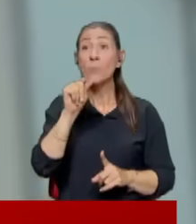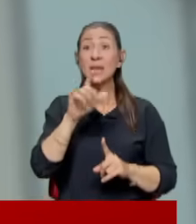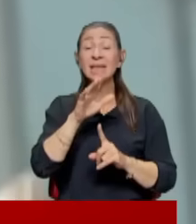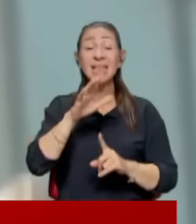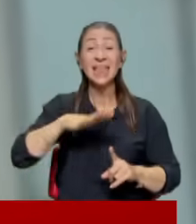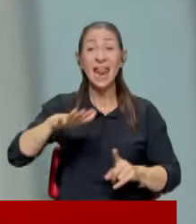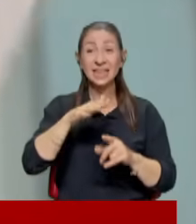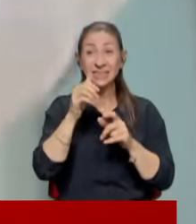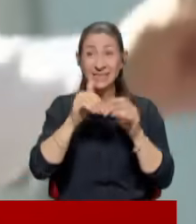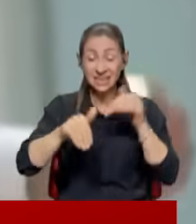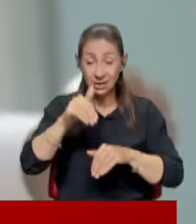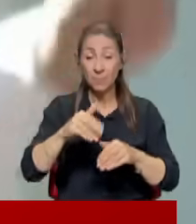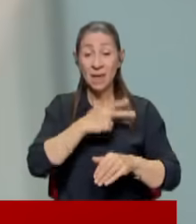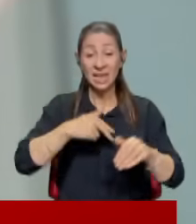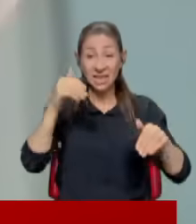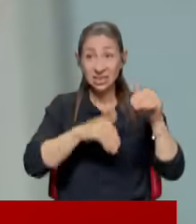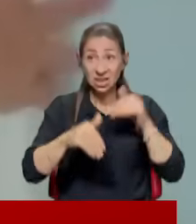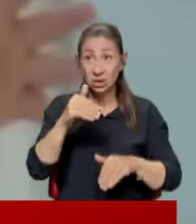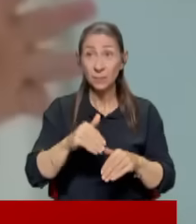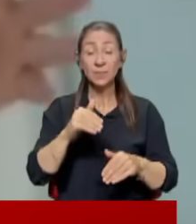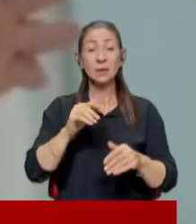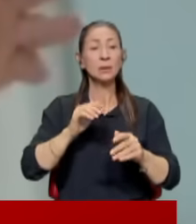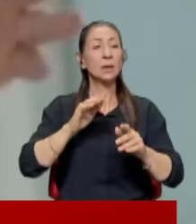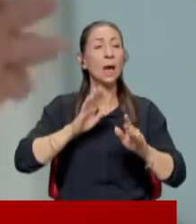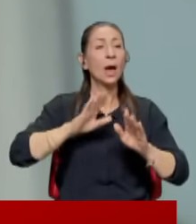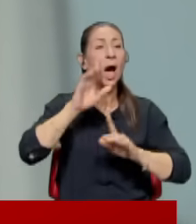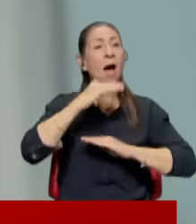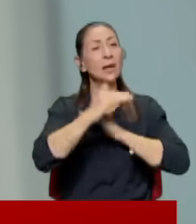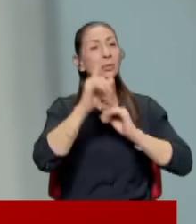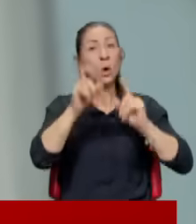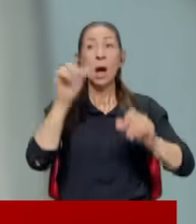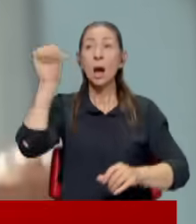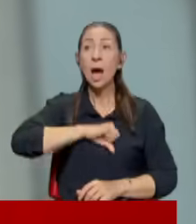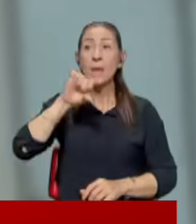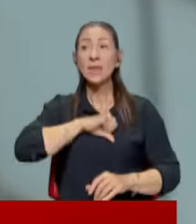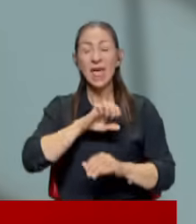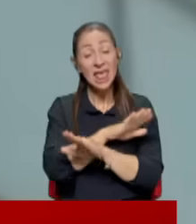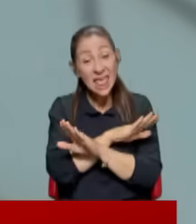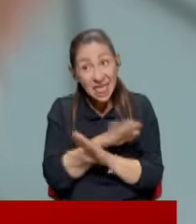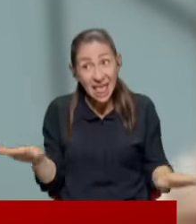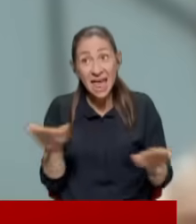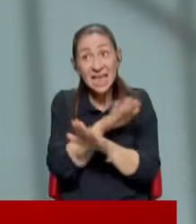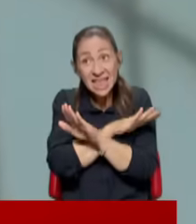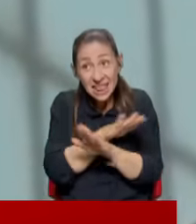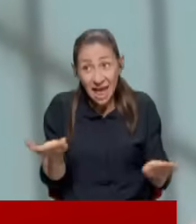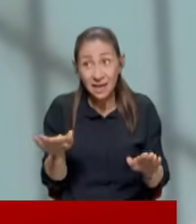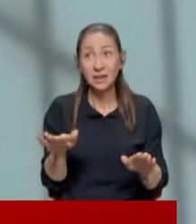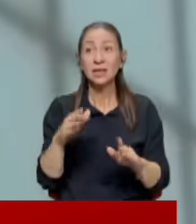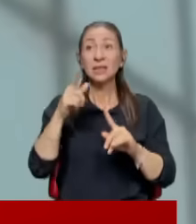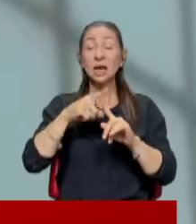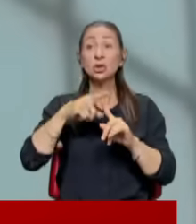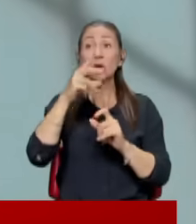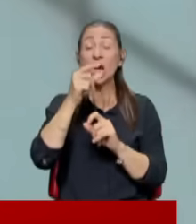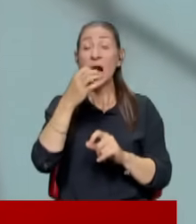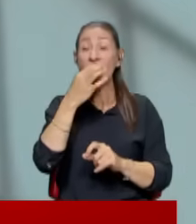genel seçim, yerel seçim, referandum kaybetti. Yeter artık, yeter! Tanju